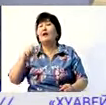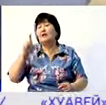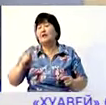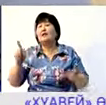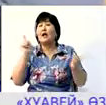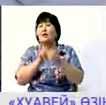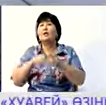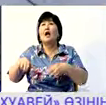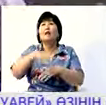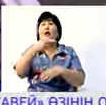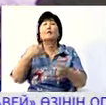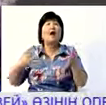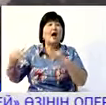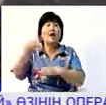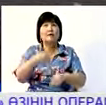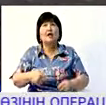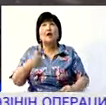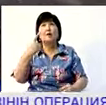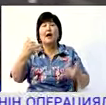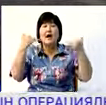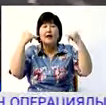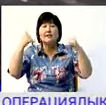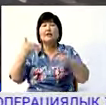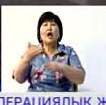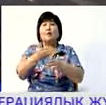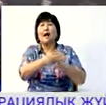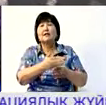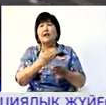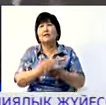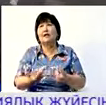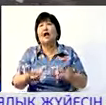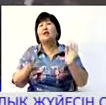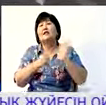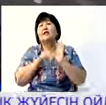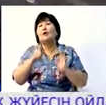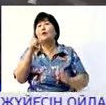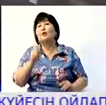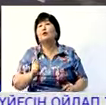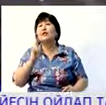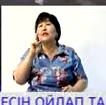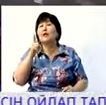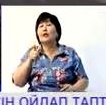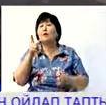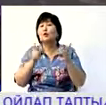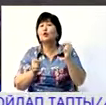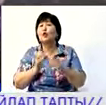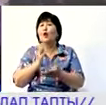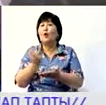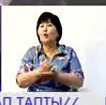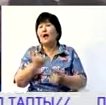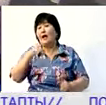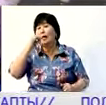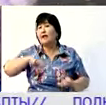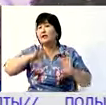осы тақырып төңірегінде әңгімелесті. Бір сиырдың басына шыққан кезде 8100 килограмм сүт өндіреді екен. Ал